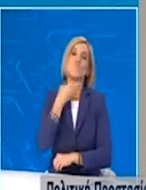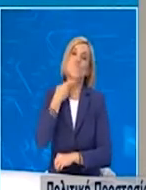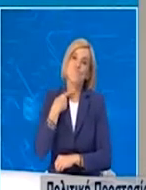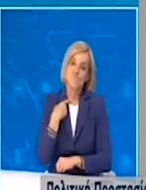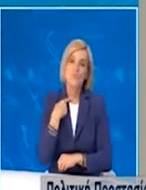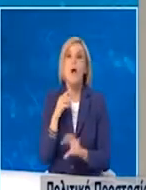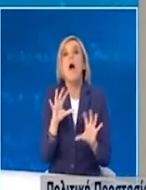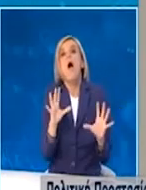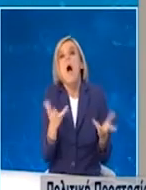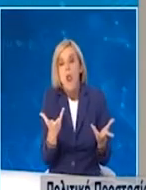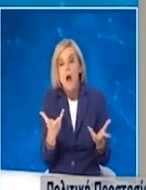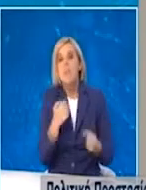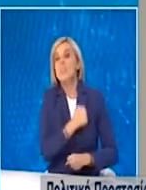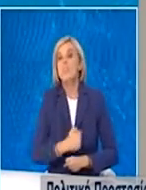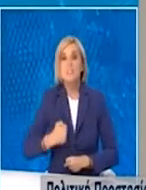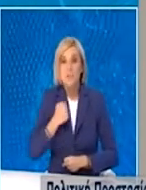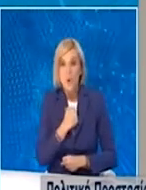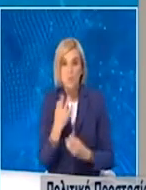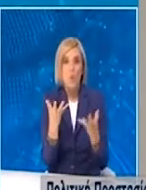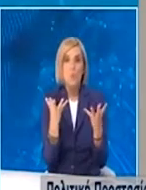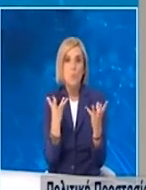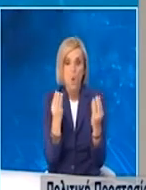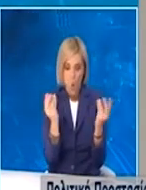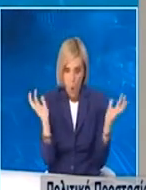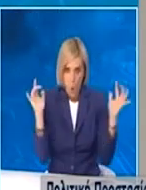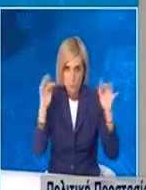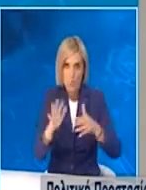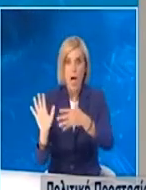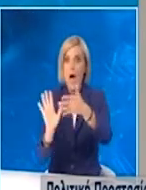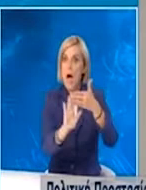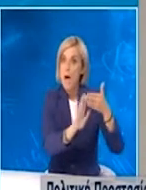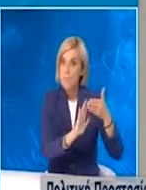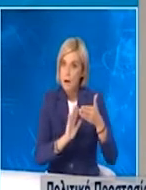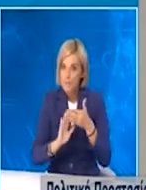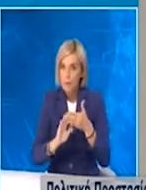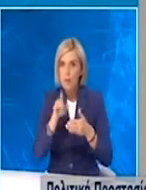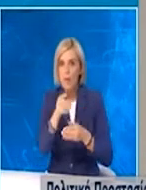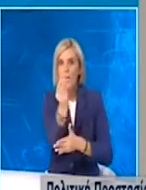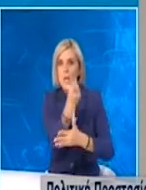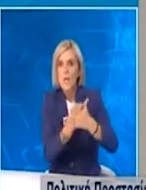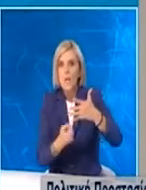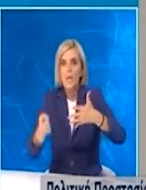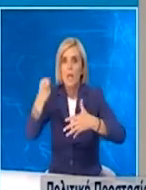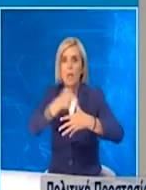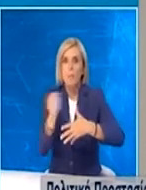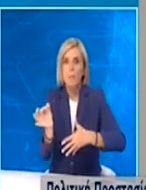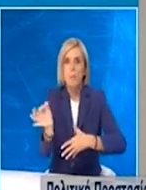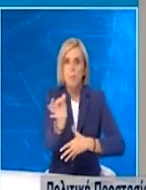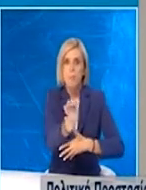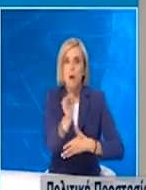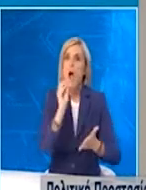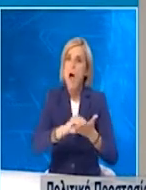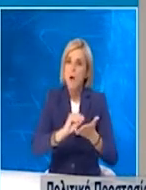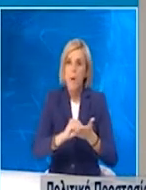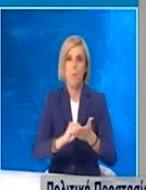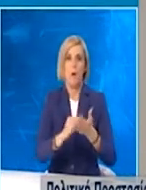ανάγκη αποφυγής του συνωστισμού και την ίδια στιγμή να υπάρχουν φαινόμενα μαζικών εκδηλώσεων χιλιάδων συμπολιτών μας οπαδών